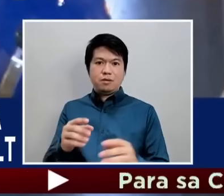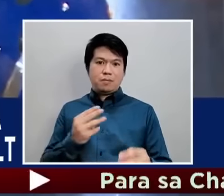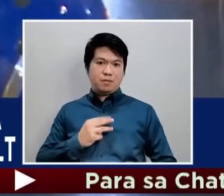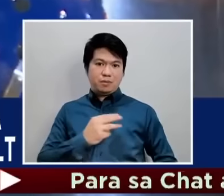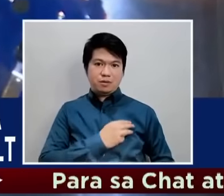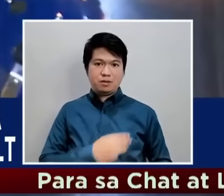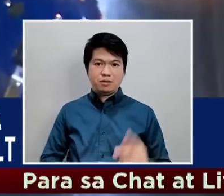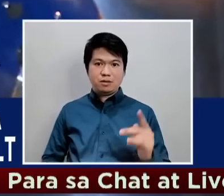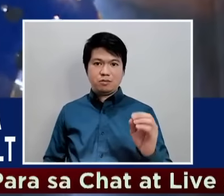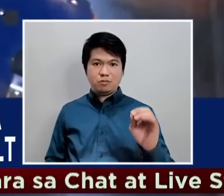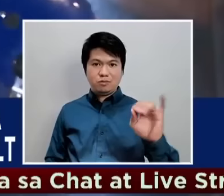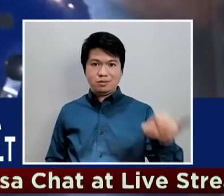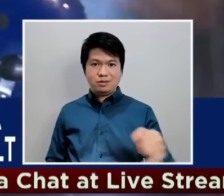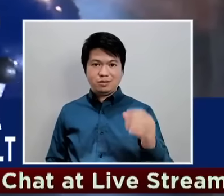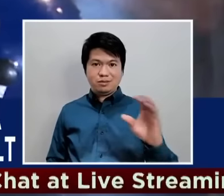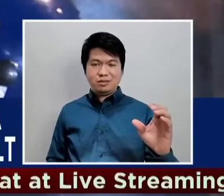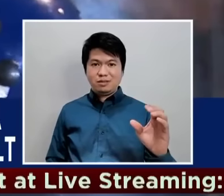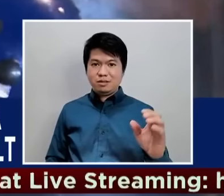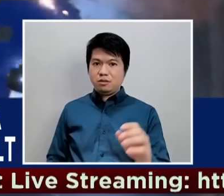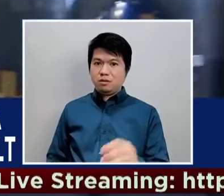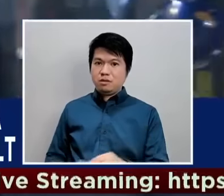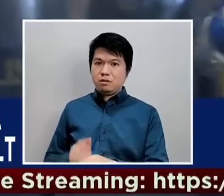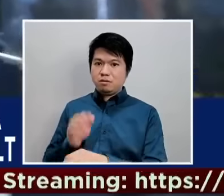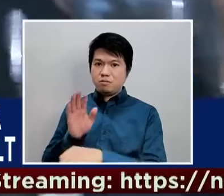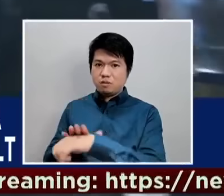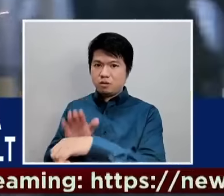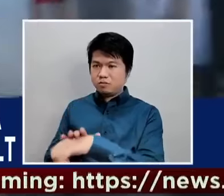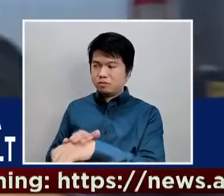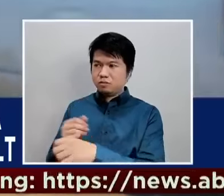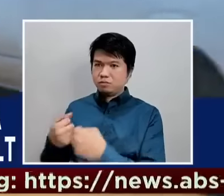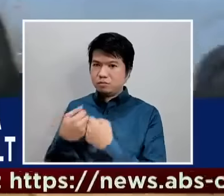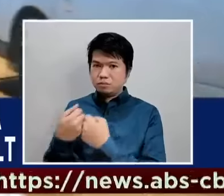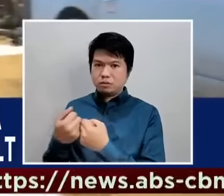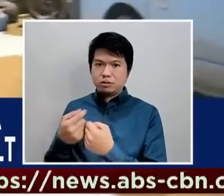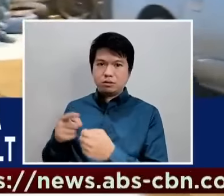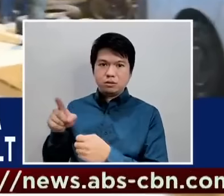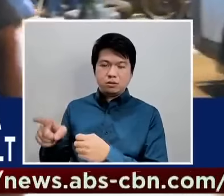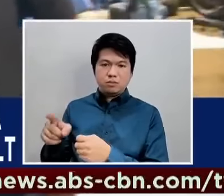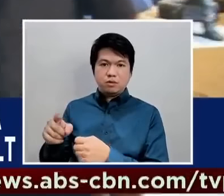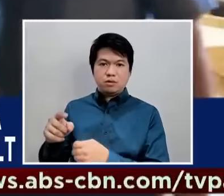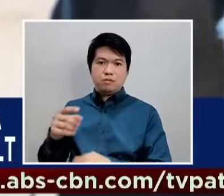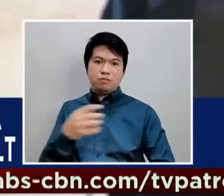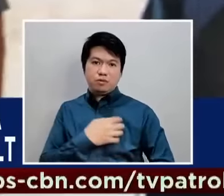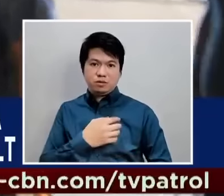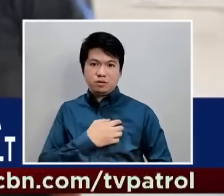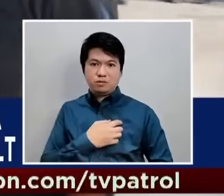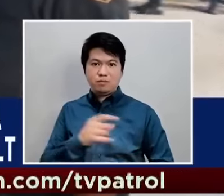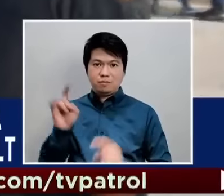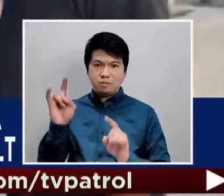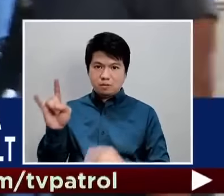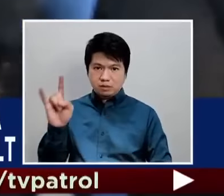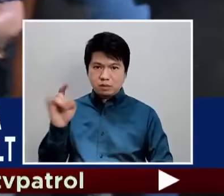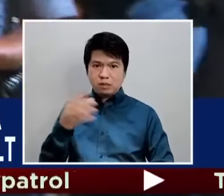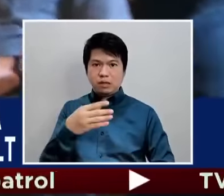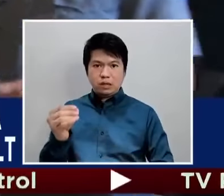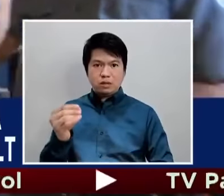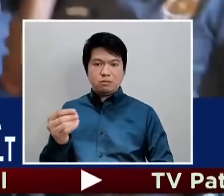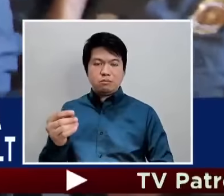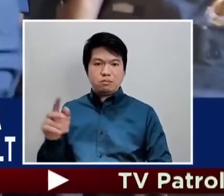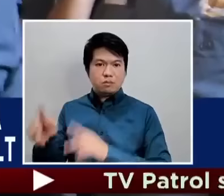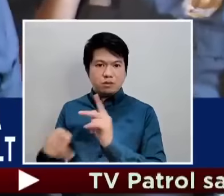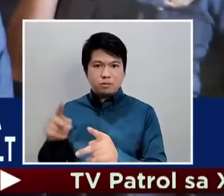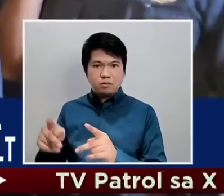na nagbanta at nanghara sa mga pulis, media men, pati na sa mga sibilyan. Anya, nauunawaan niyang nais